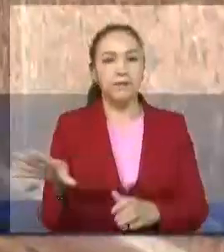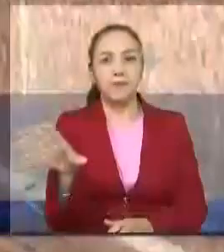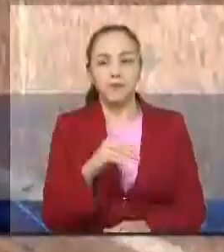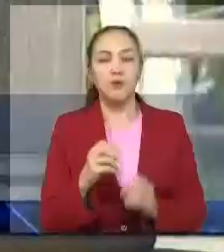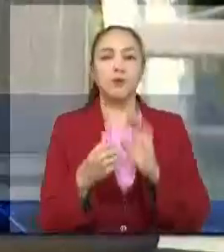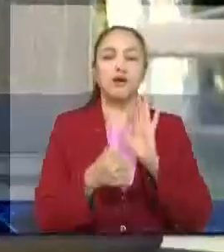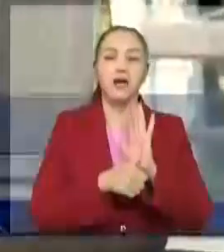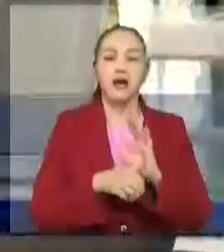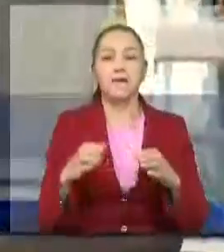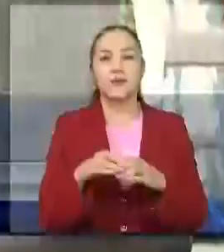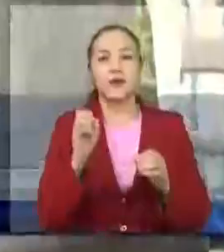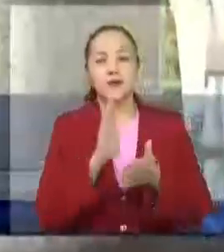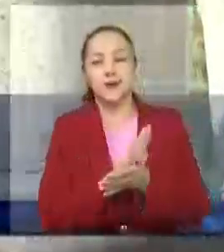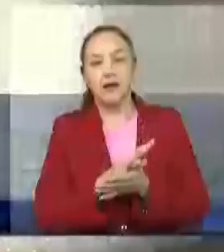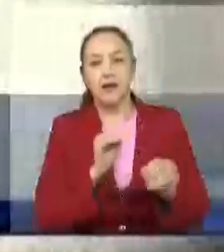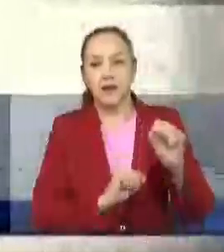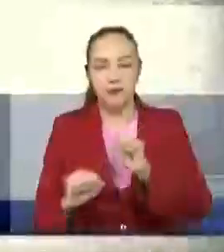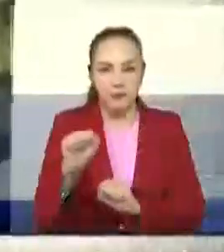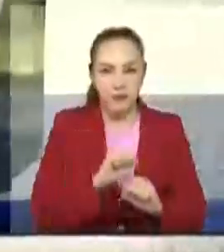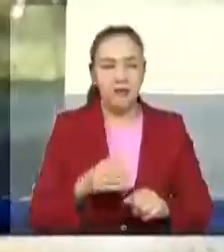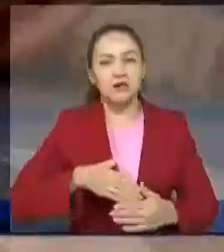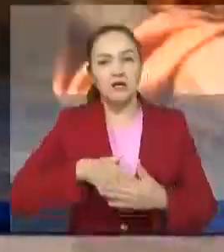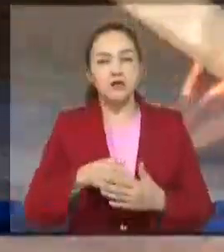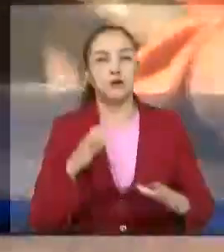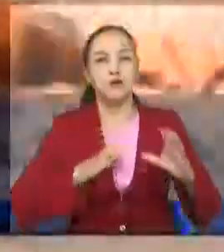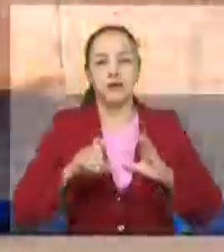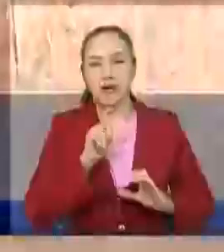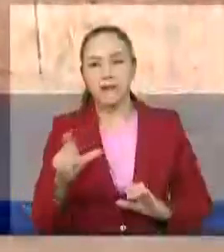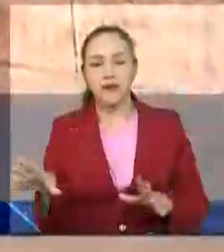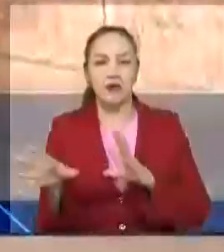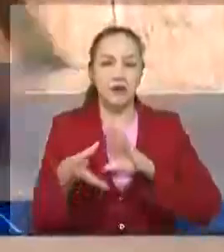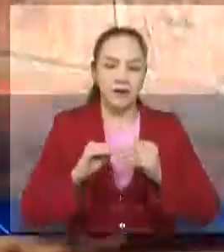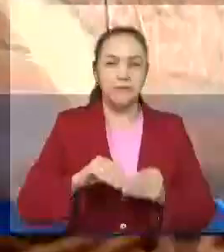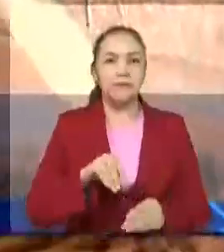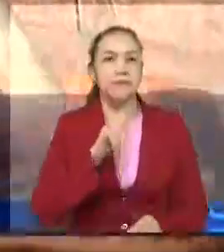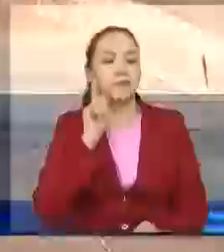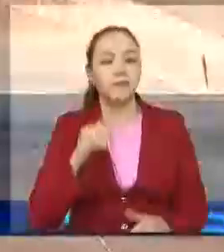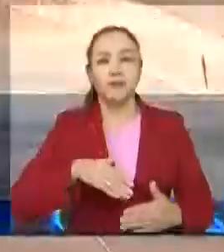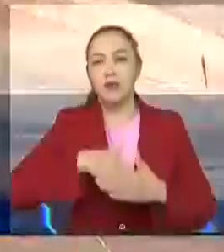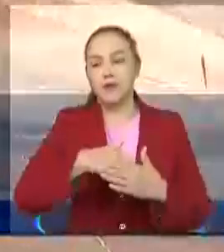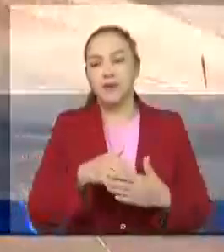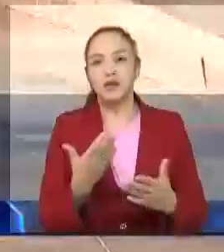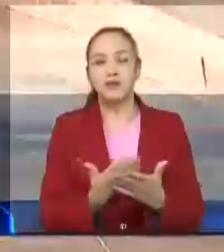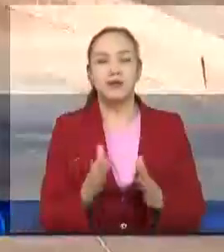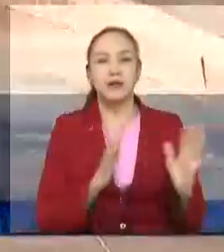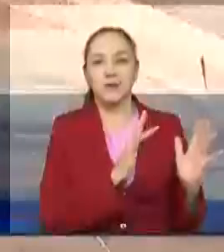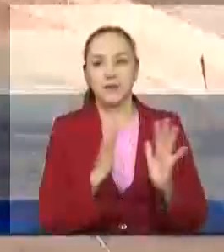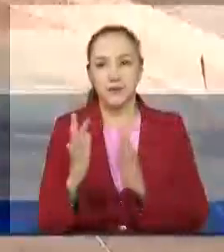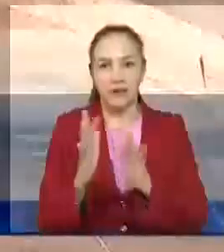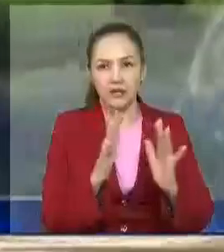барлығы 16 аумақ күл қоқыстан тазартылды. Еріктілер, студенттер, жалпы жастар ұйымдарының белсенділері шаһардағы